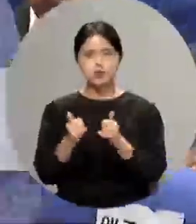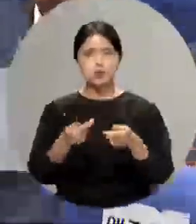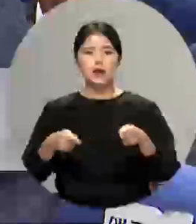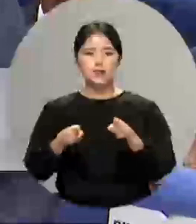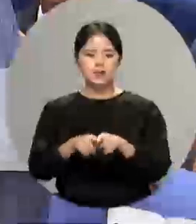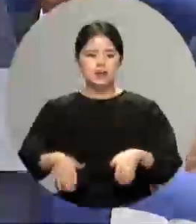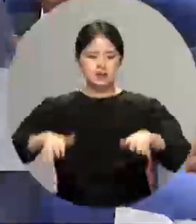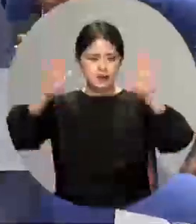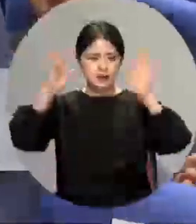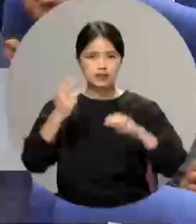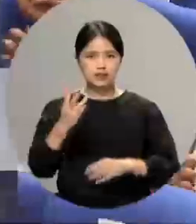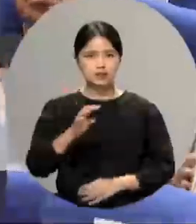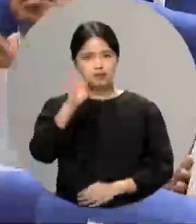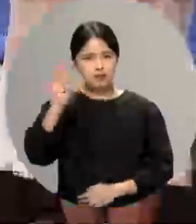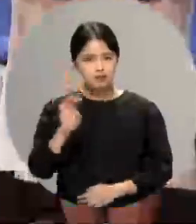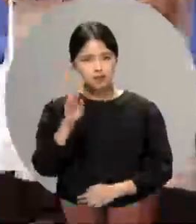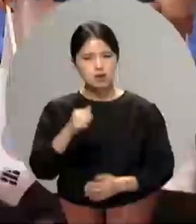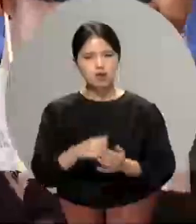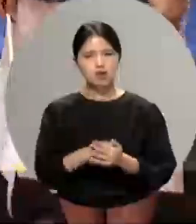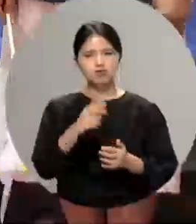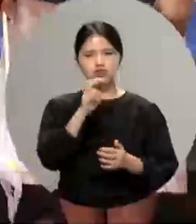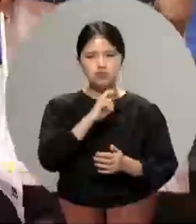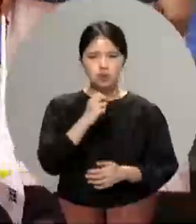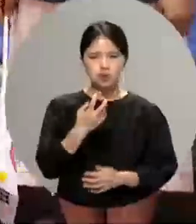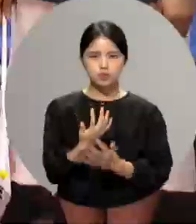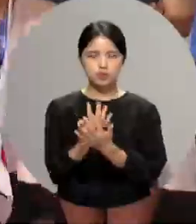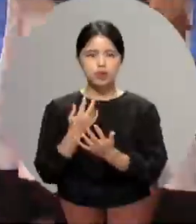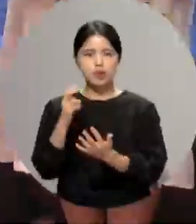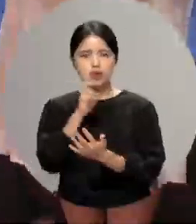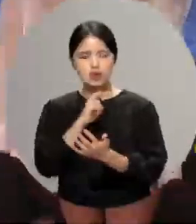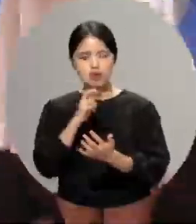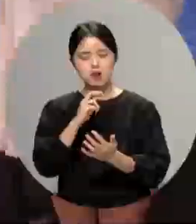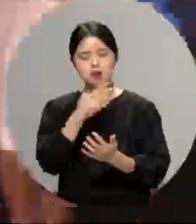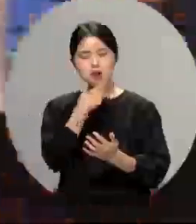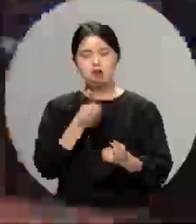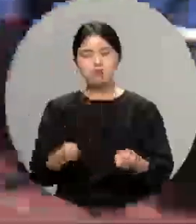만세 3창과 도립국악원, 합창단의 경축 공연이 이어졌습니다.